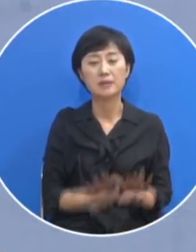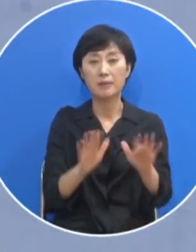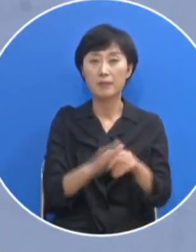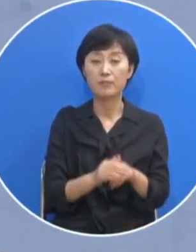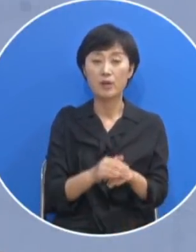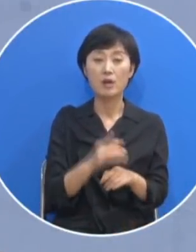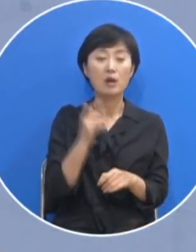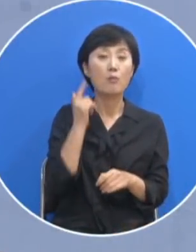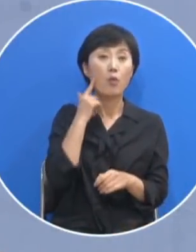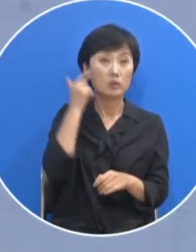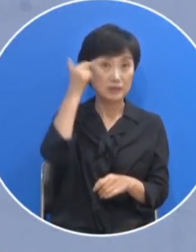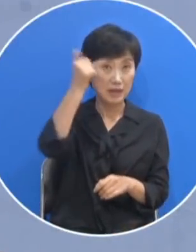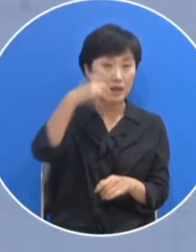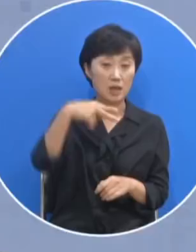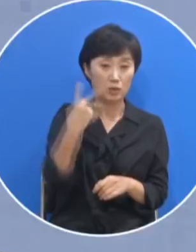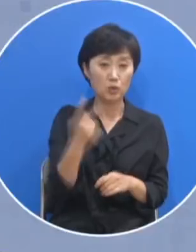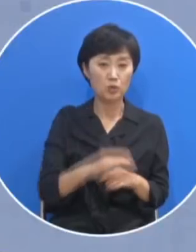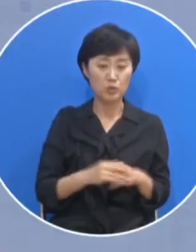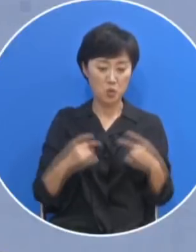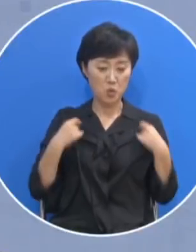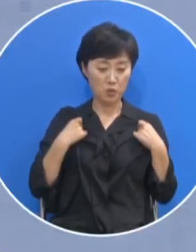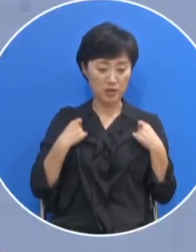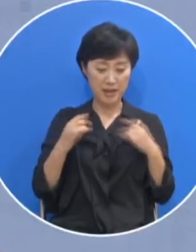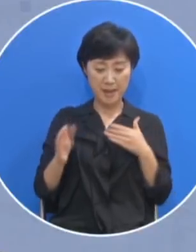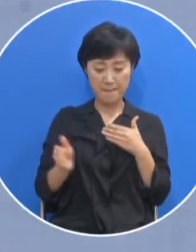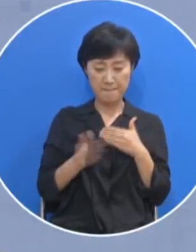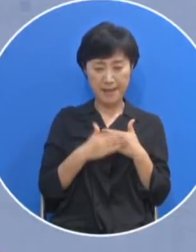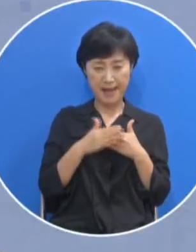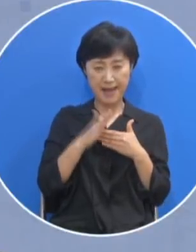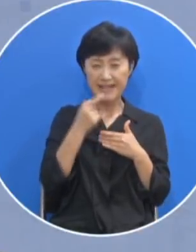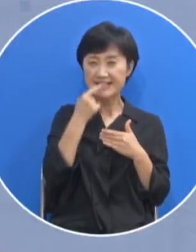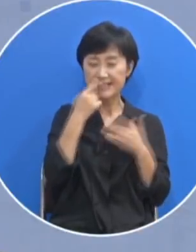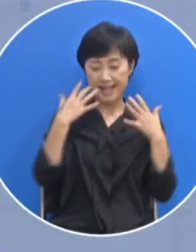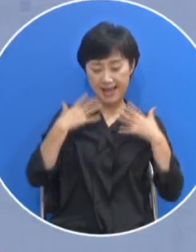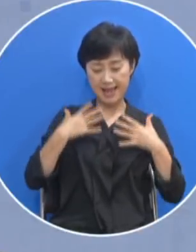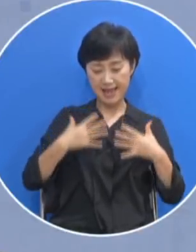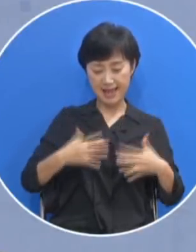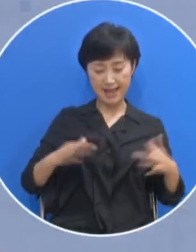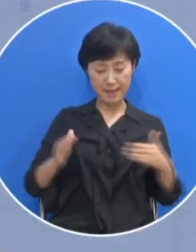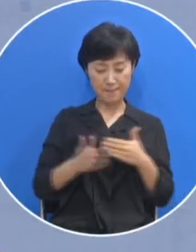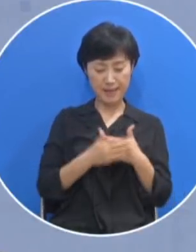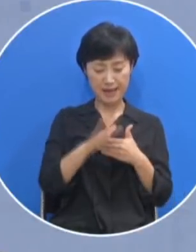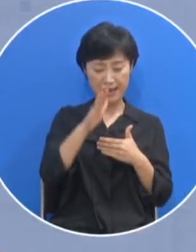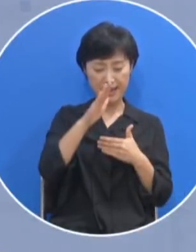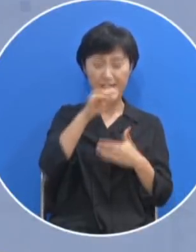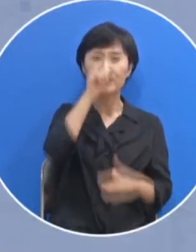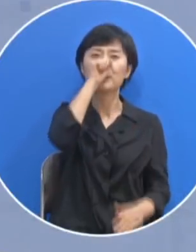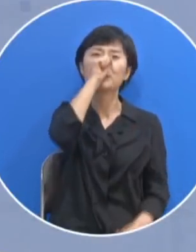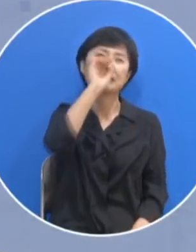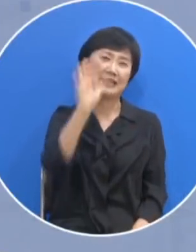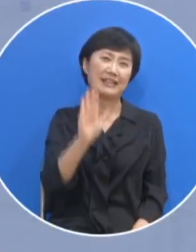다 뭐 그냥 막 옷을 화려했고 나온거 맛 좋다 라고 다그쳐 더 봐야 돼요